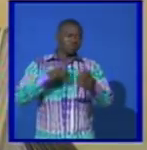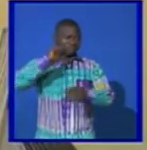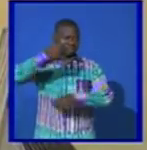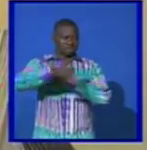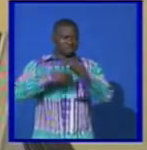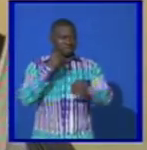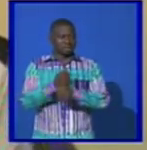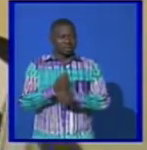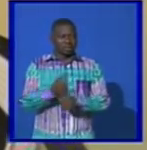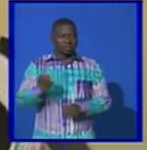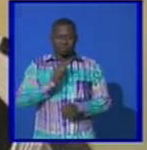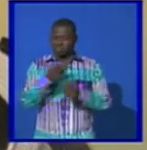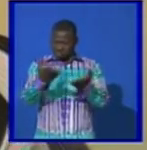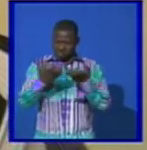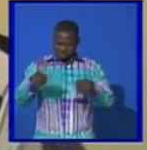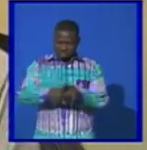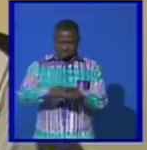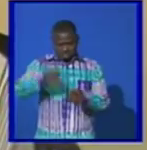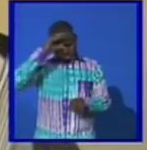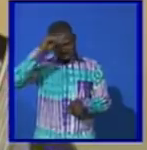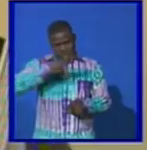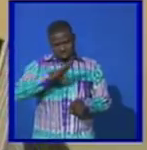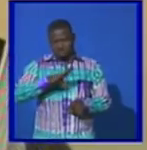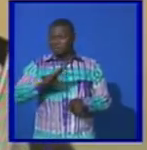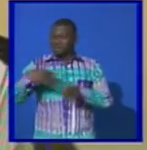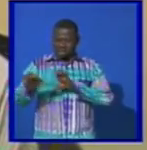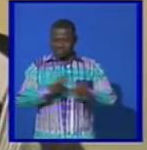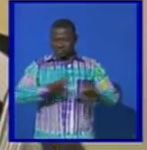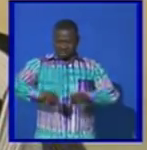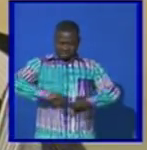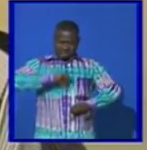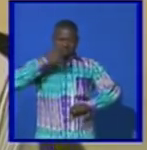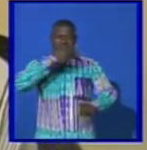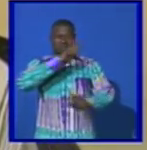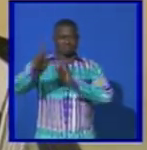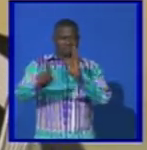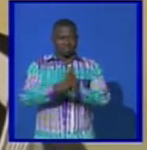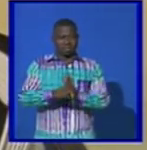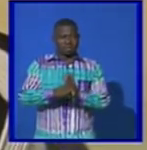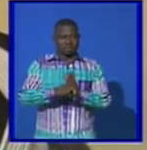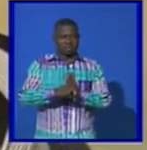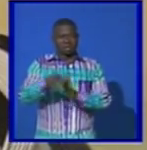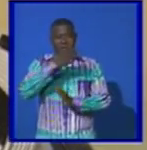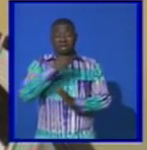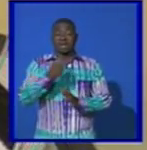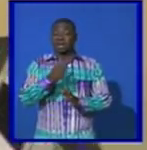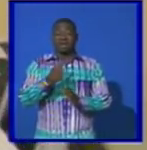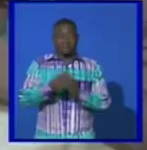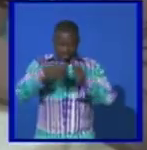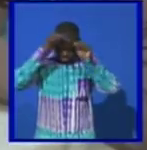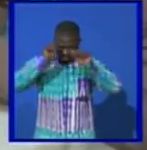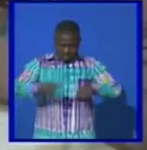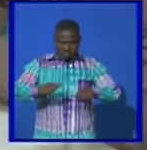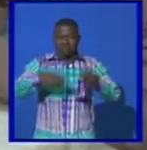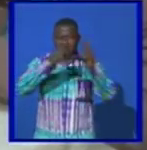d'un homme de consensus, d'un homme qui fait la fierté du peuple burkinabé, d'un homme neutre, d'un homme capable de rassembler.